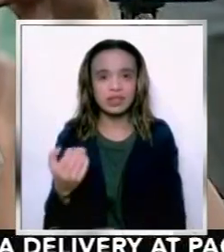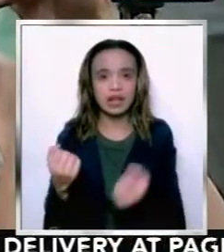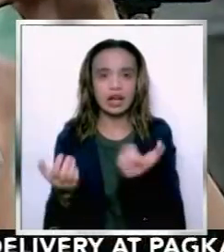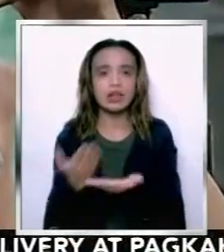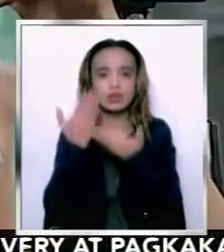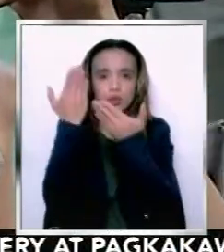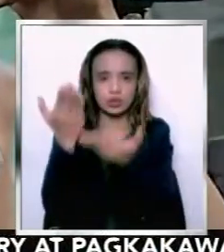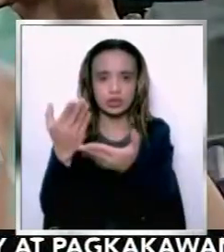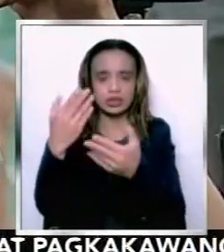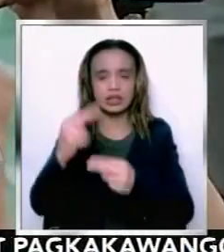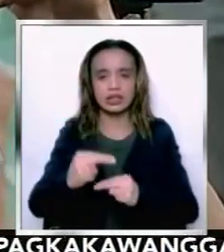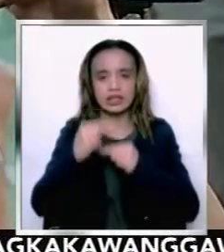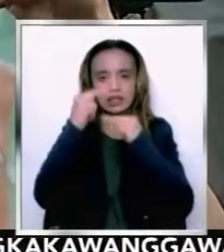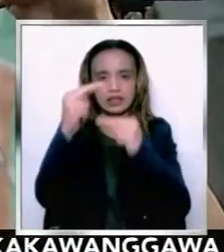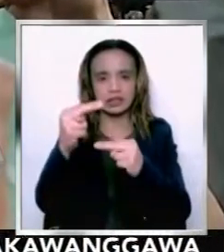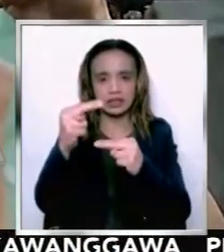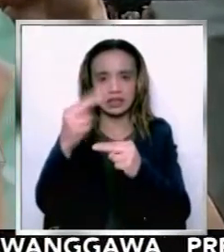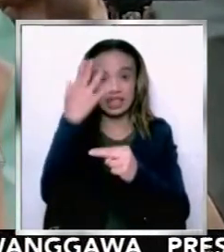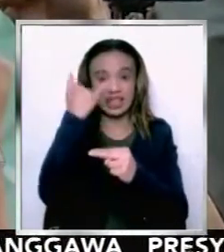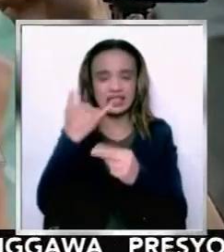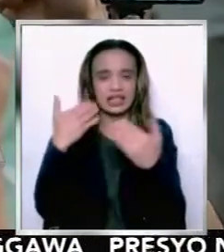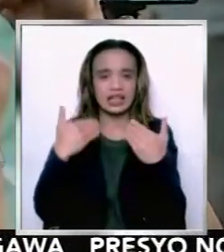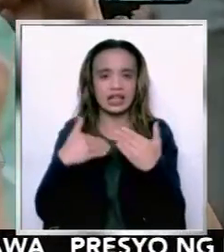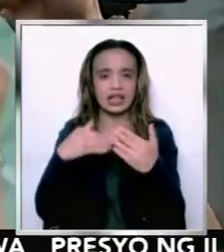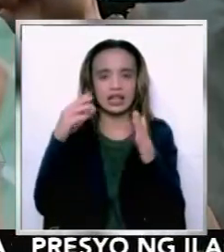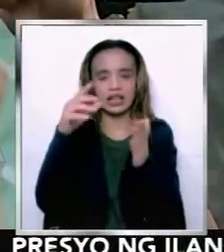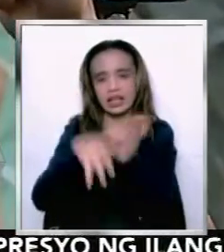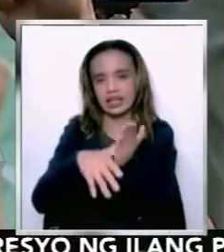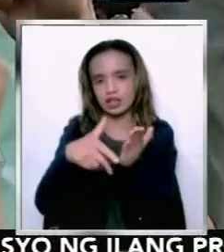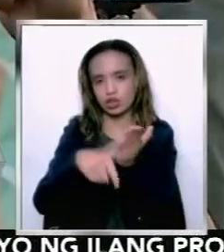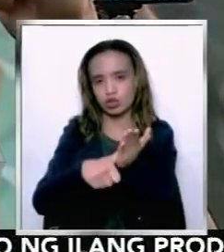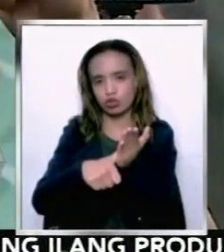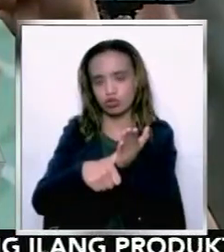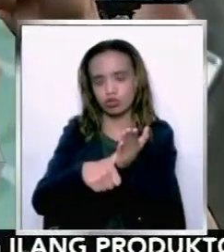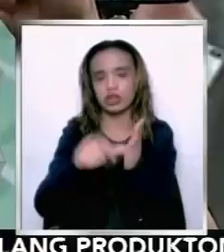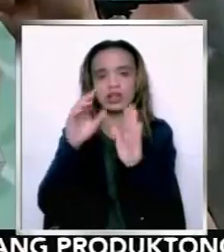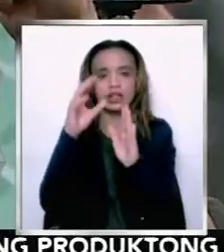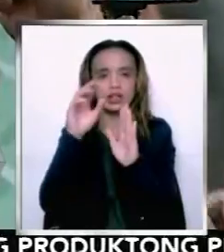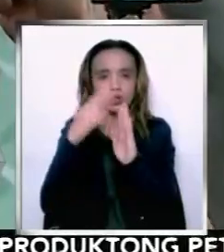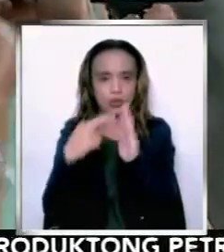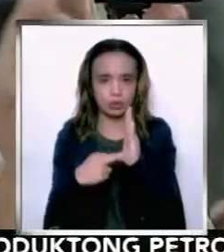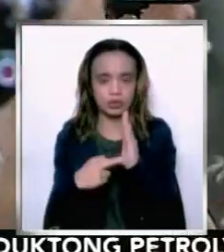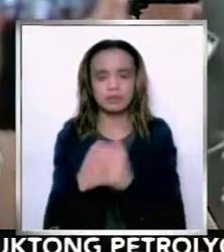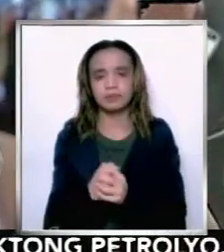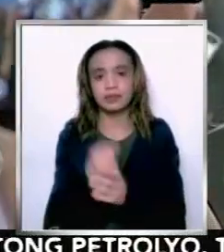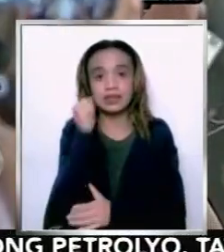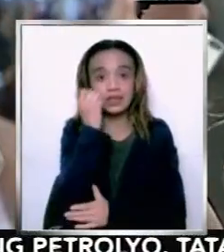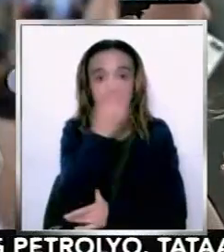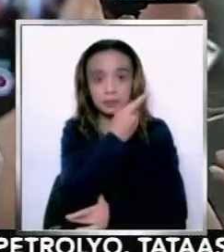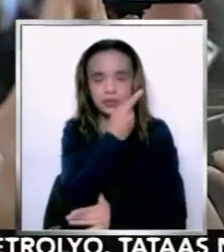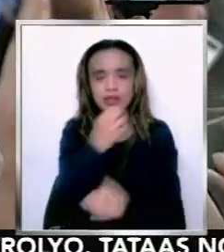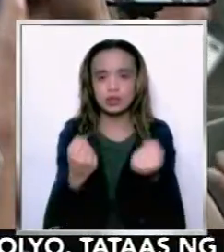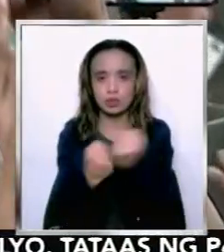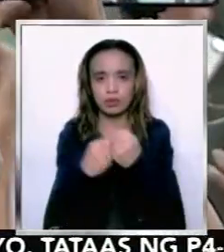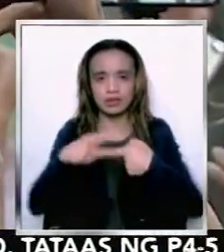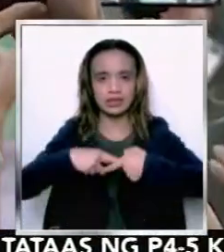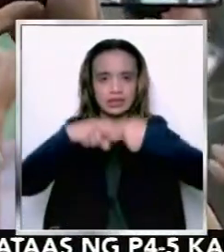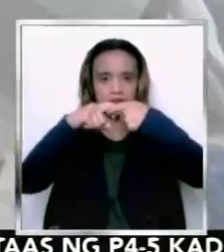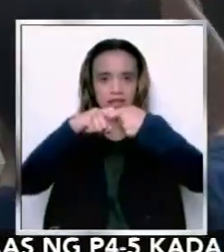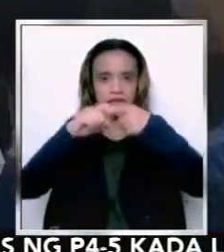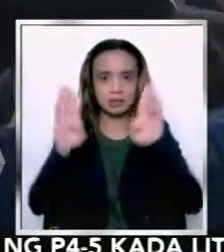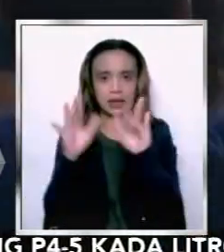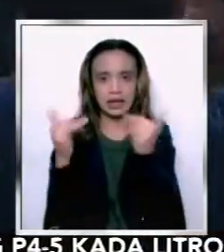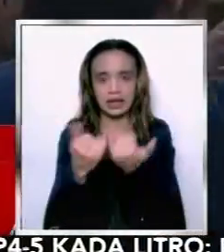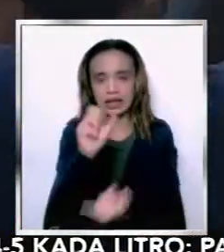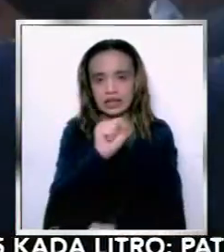sa Omnibus Election Code. Suportado naman daw ni Mayor Sara ang pagsuspindi sa barangay at SK elections ngayong taon.